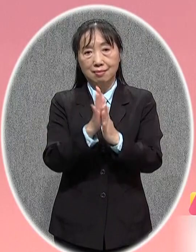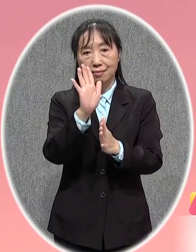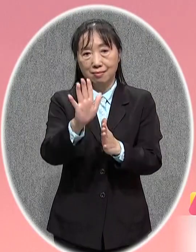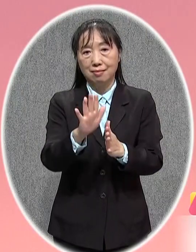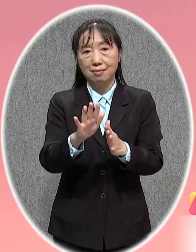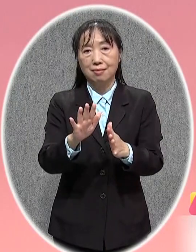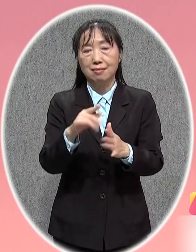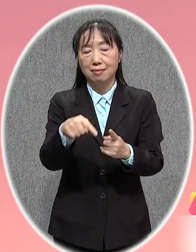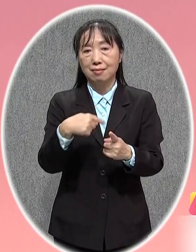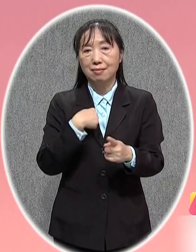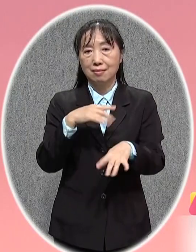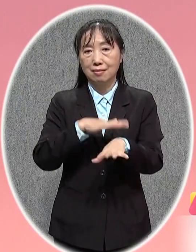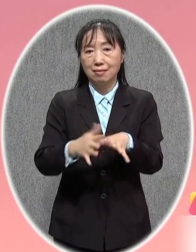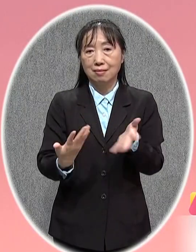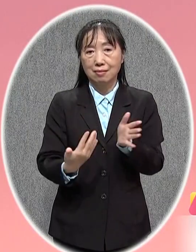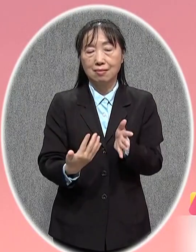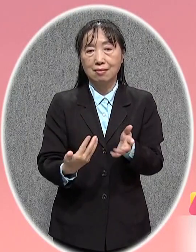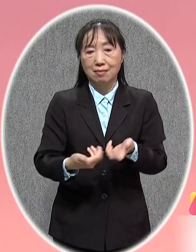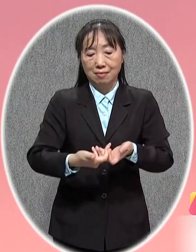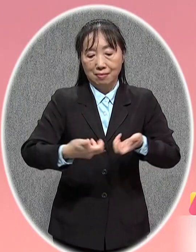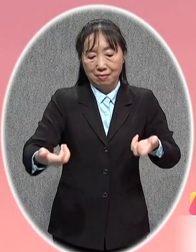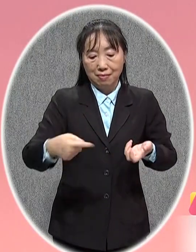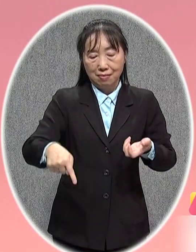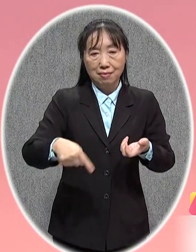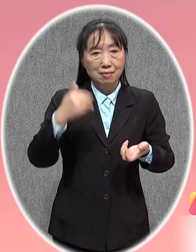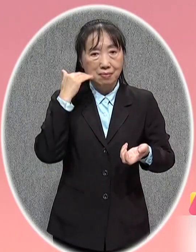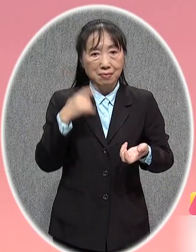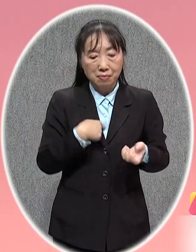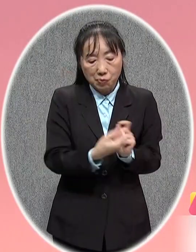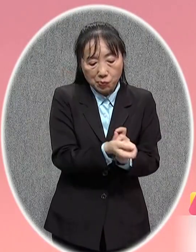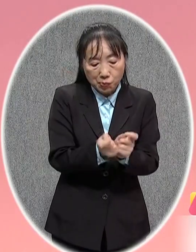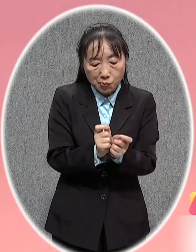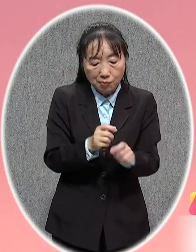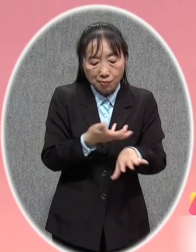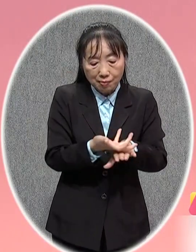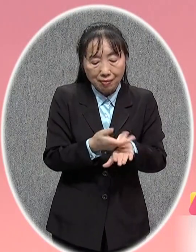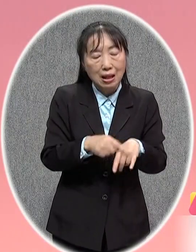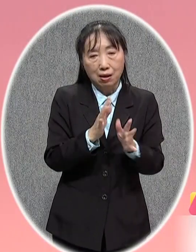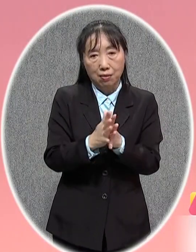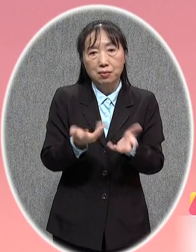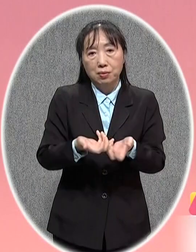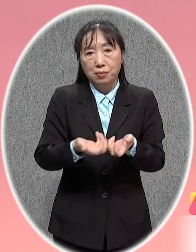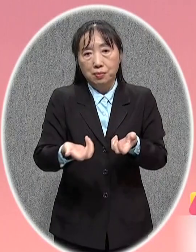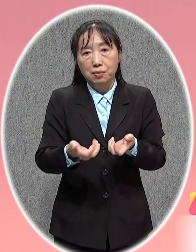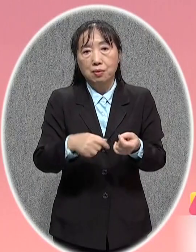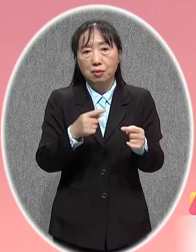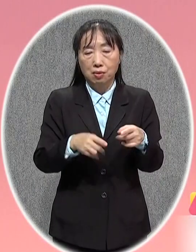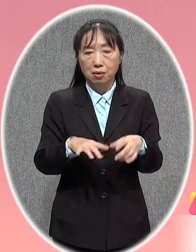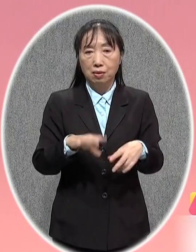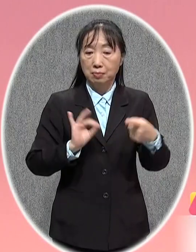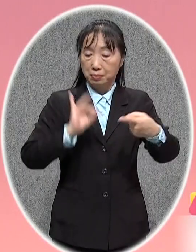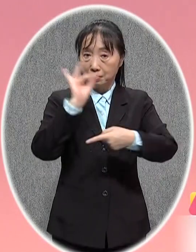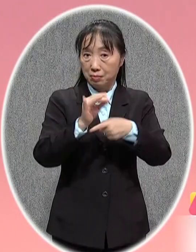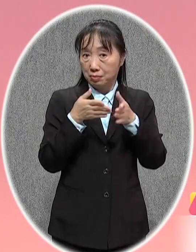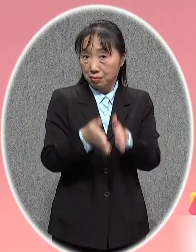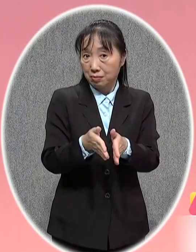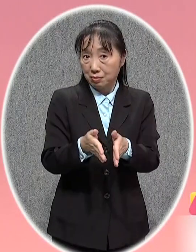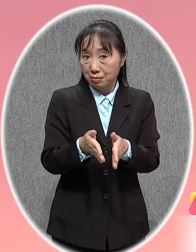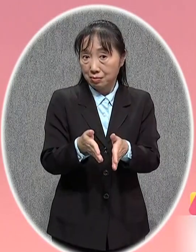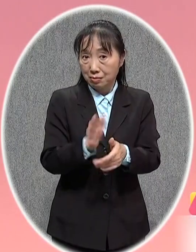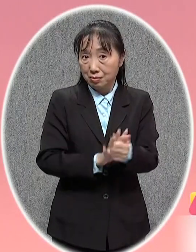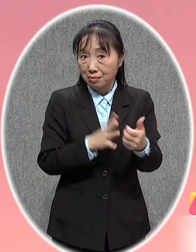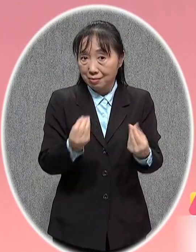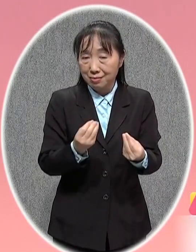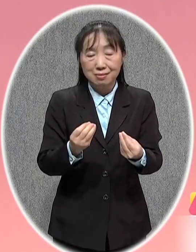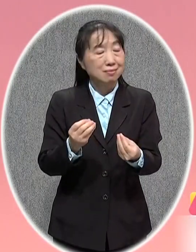避开可能还有的零碎的礁体。我们不敢说100%对藻礁生态系不会有